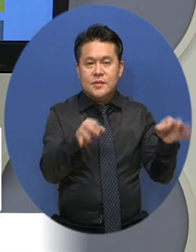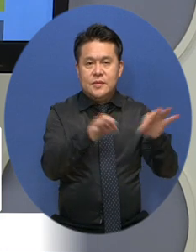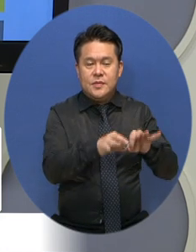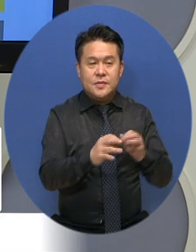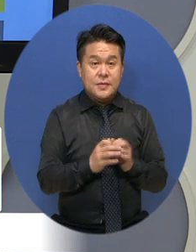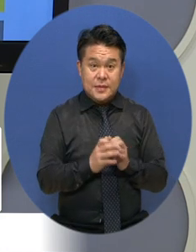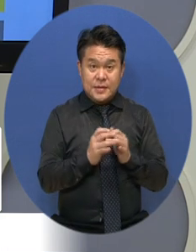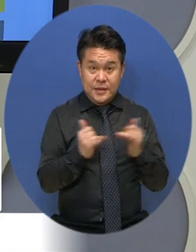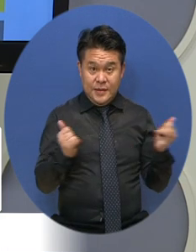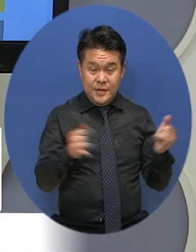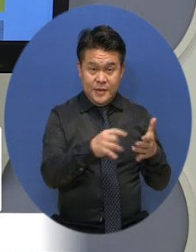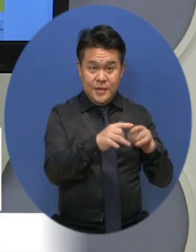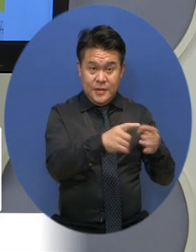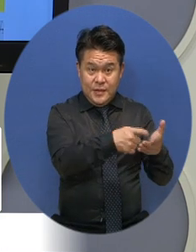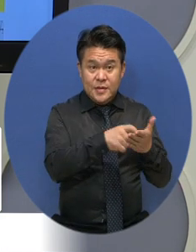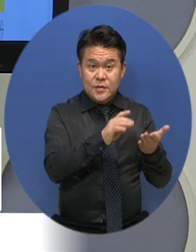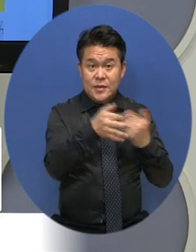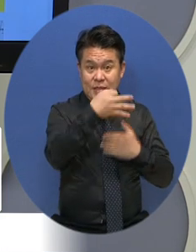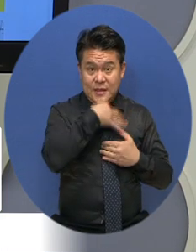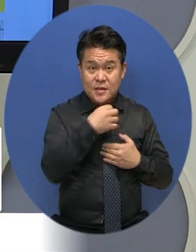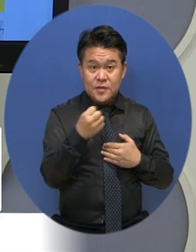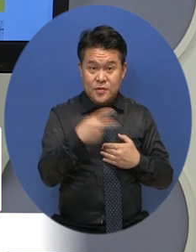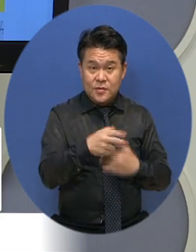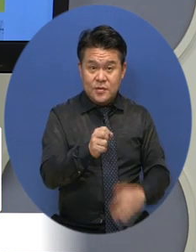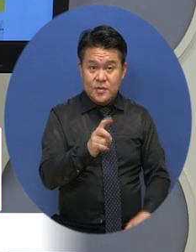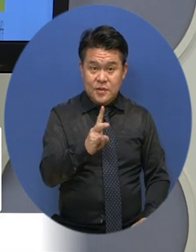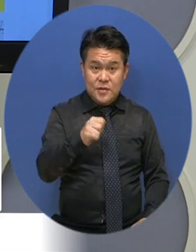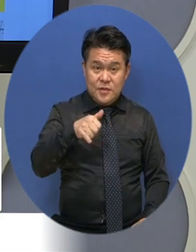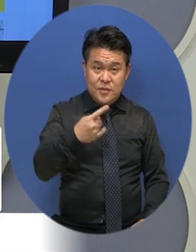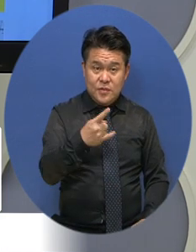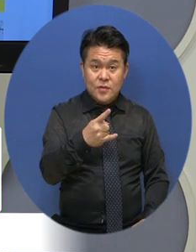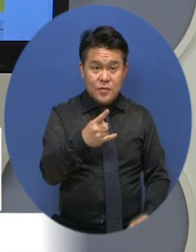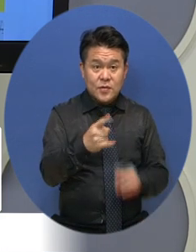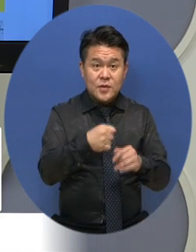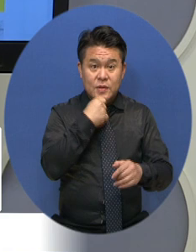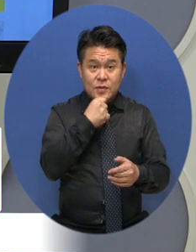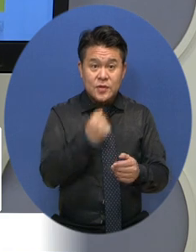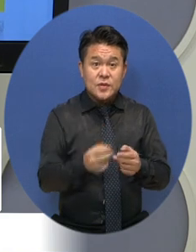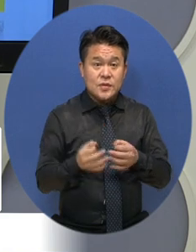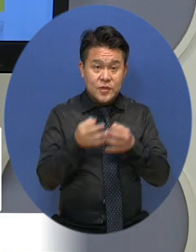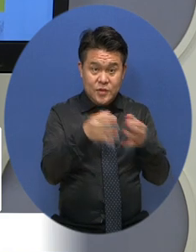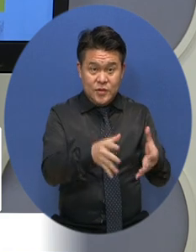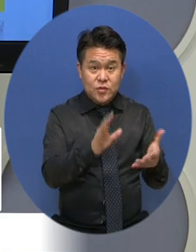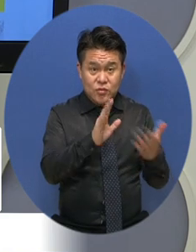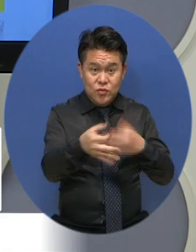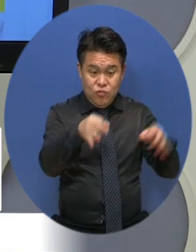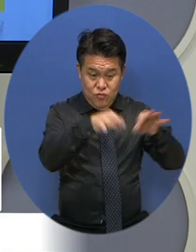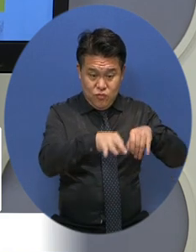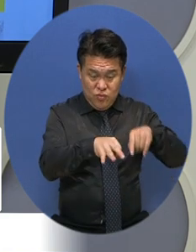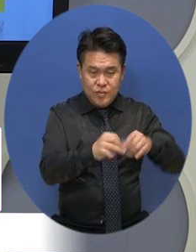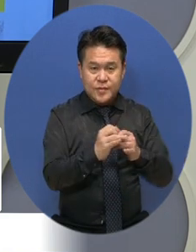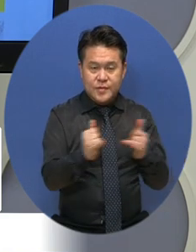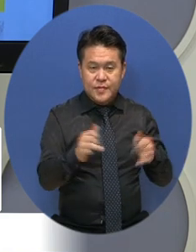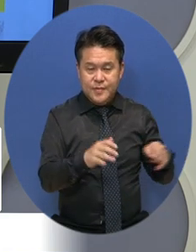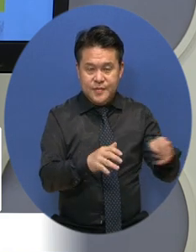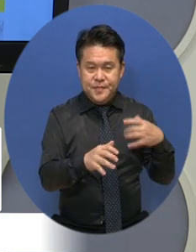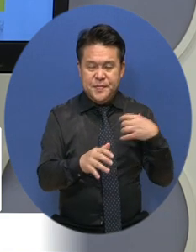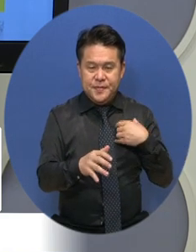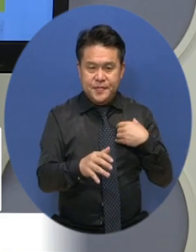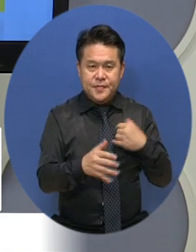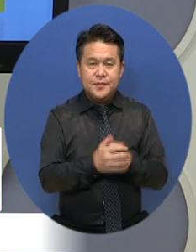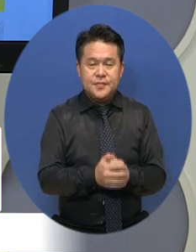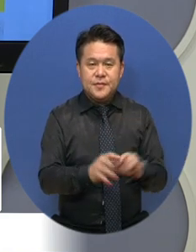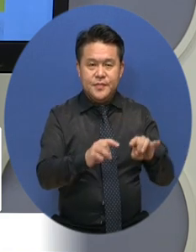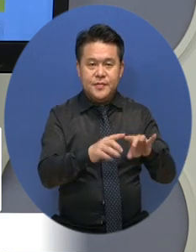통해 어 된 이익과 에코 마일리지 포인트 등을 기부해 조성한 기금으로 시민이 주도하는 에너지 복지